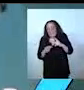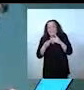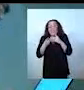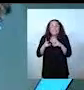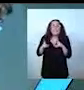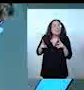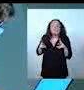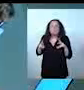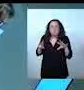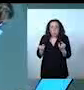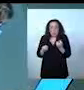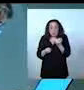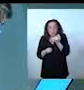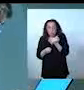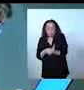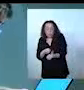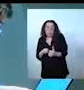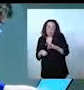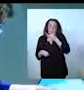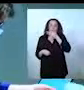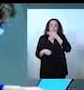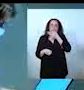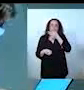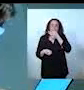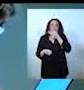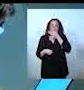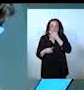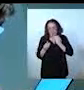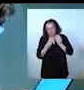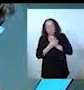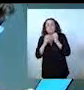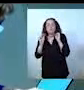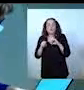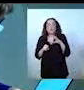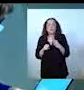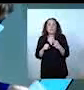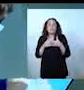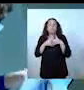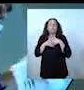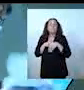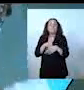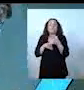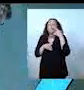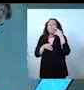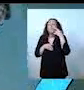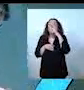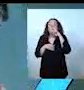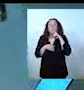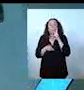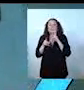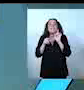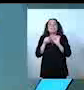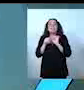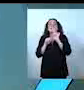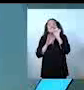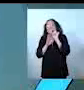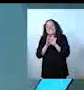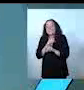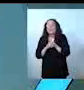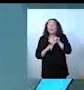compétences sur le DVECO. Donc l'ESS est un moyen pour nous d'intervenir là-dessus et on aura l'occasion en mai de revenir plus en détail sur notre politique de soutien à l'ESS.